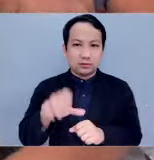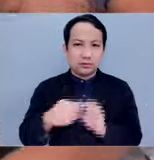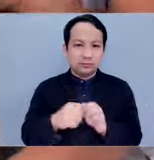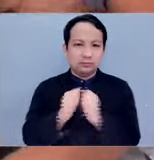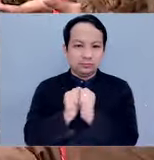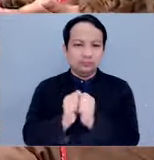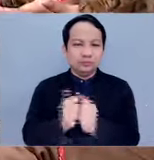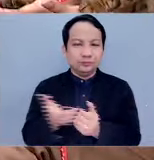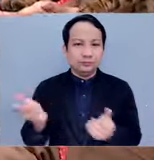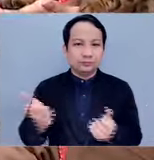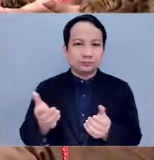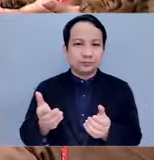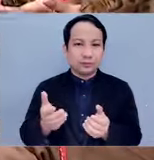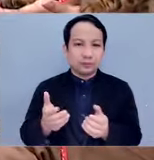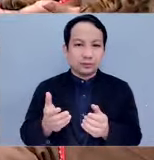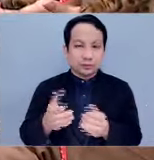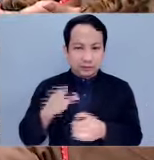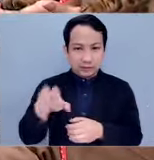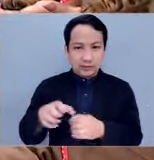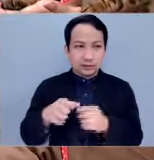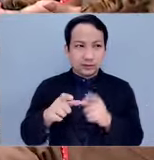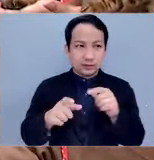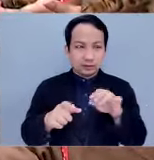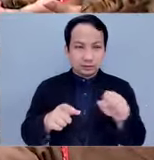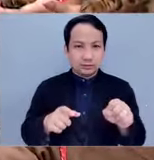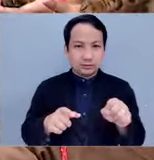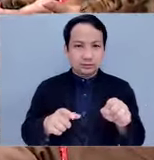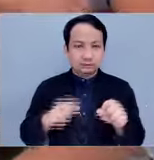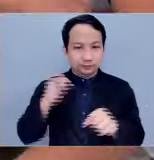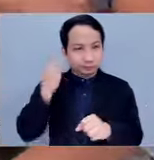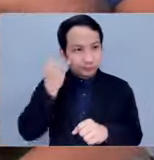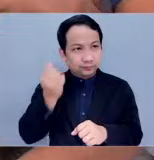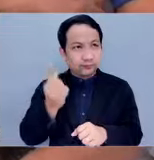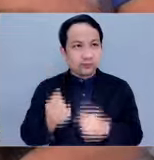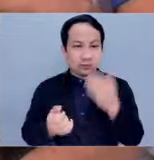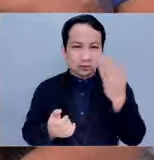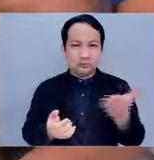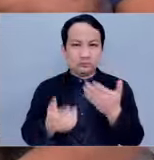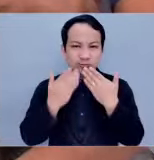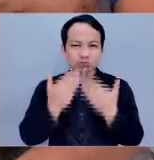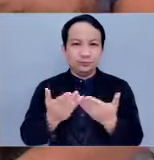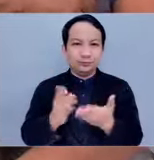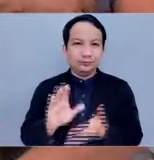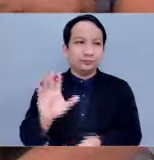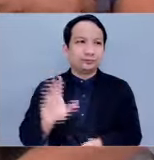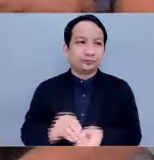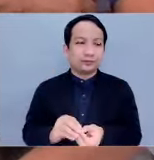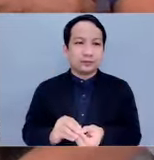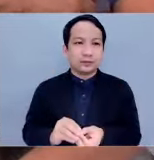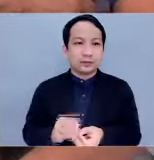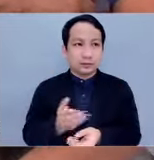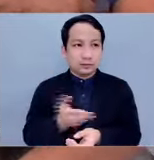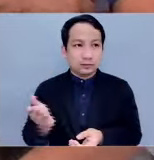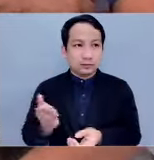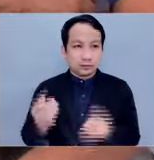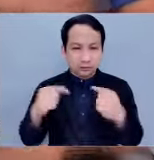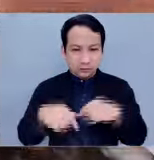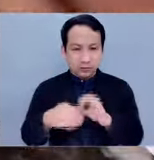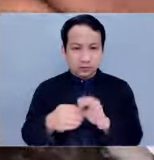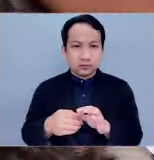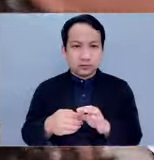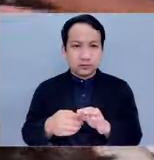ang kanilang cattery partner na si Thomas Alcantara Jr. Thomas, maraming salamat sa inyo, mga kapatid, at sa ating mga pusa.